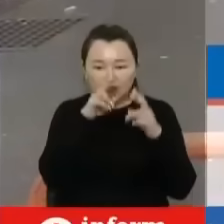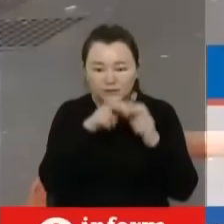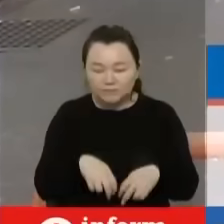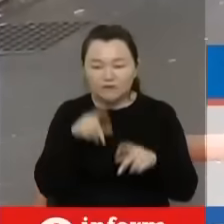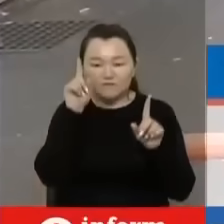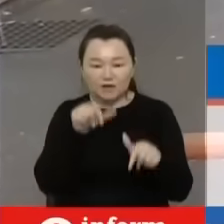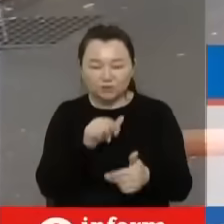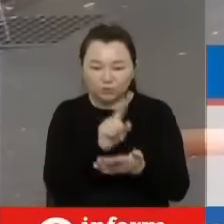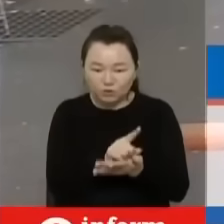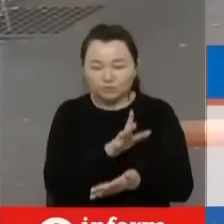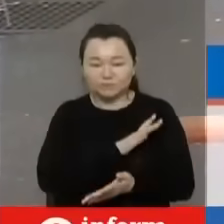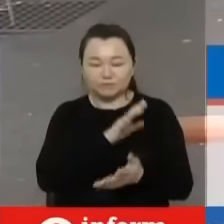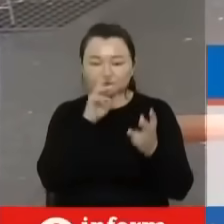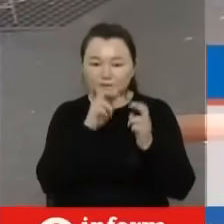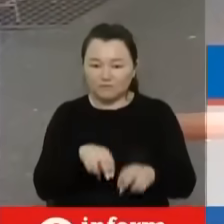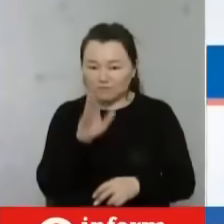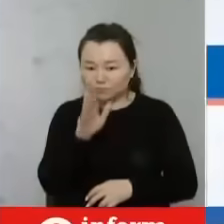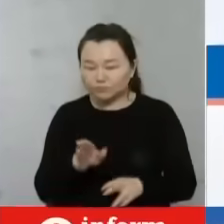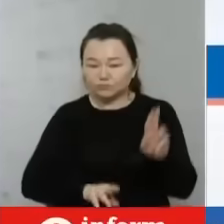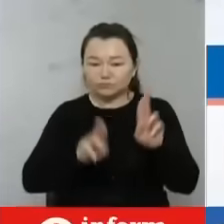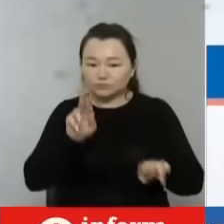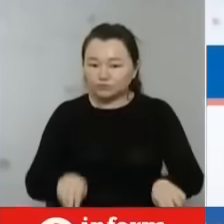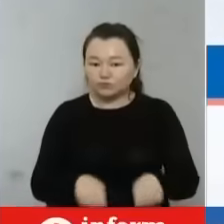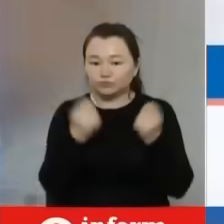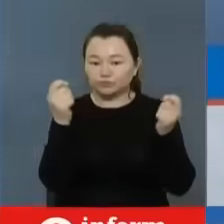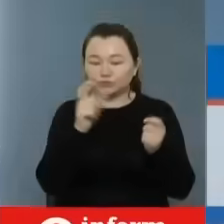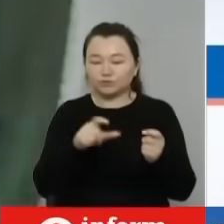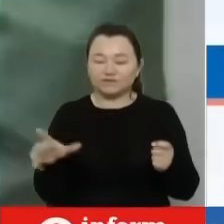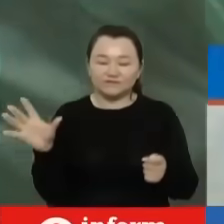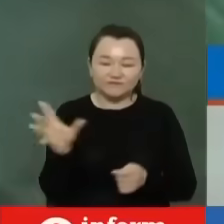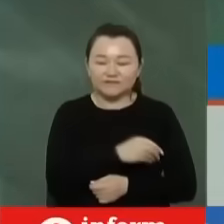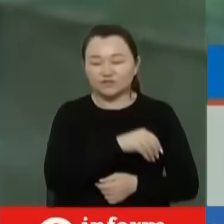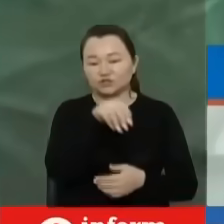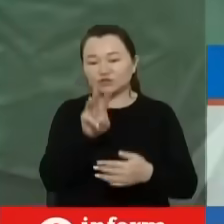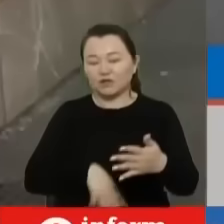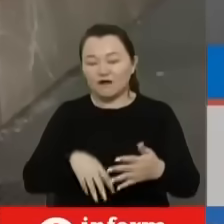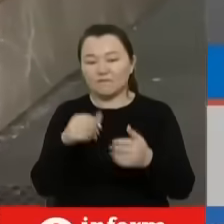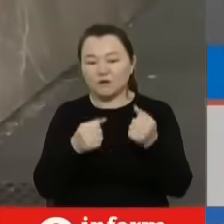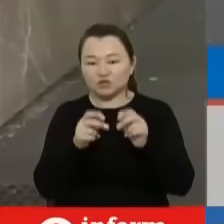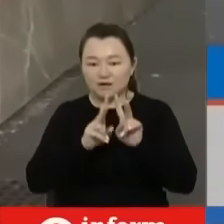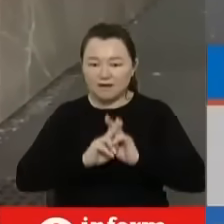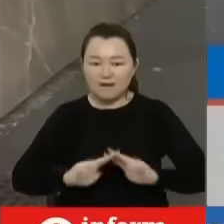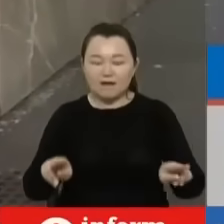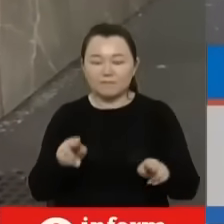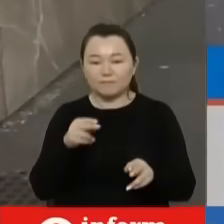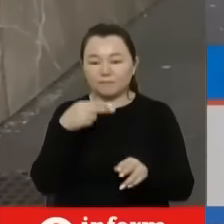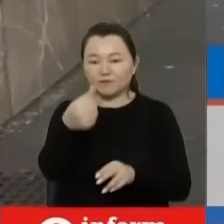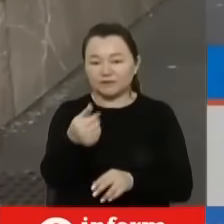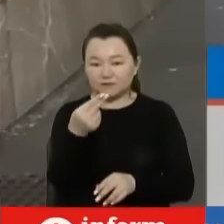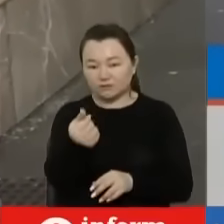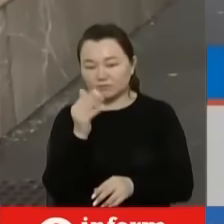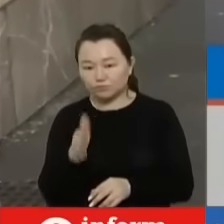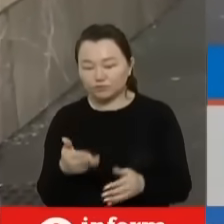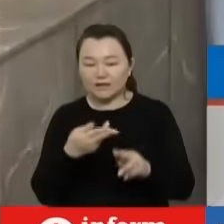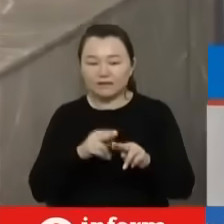куәлігінің болуында қадағаламақ. Бұдан бөлек жол ережесін бұзған жүргізушілердің барлығы айыппұлда көлік жүргізушілері іспетті төлейтін болады. Әзірге